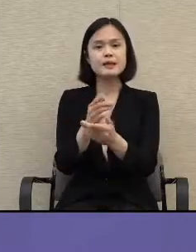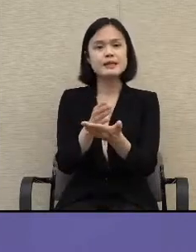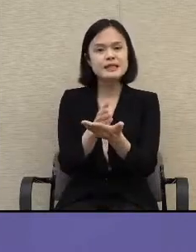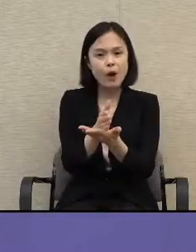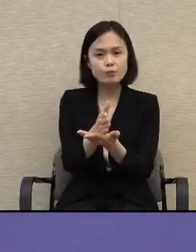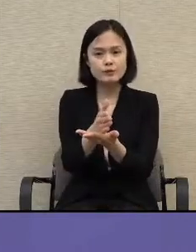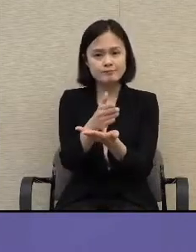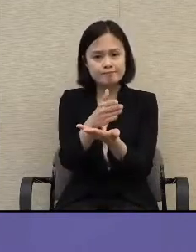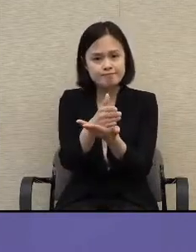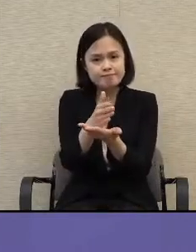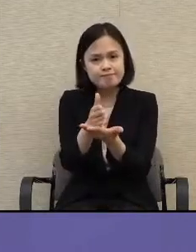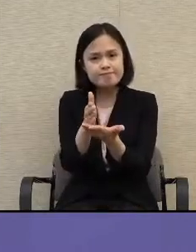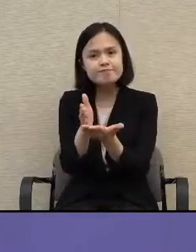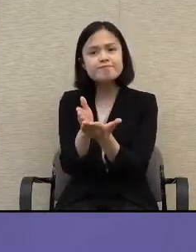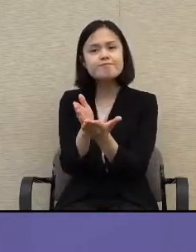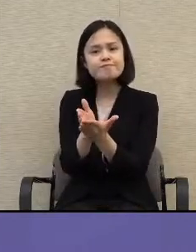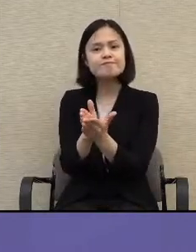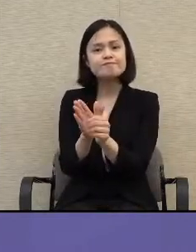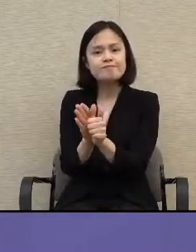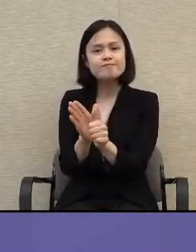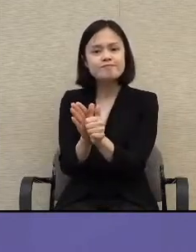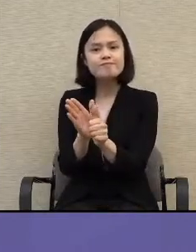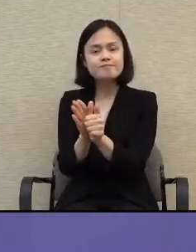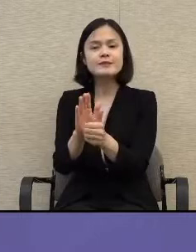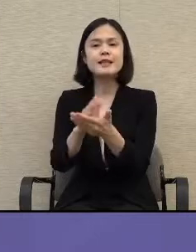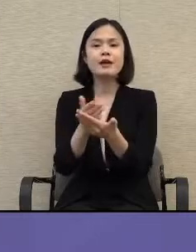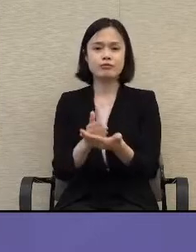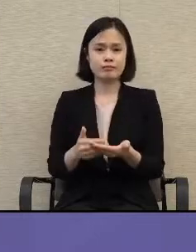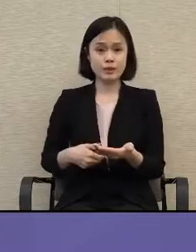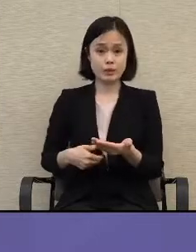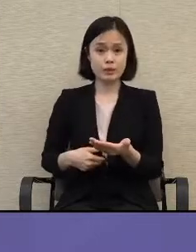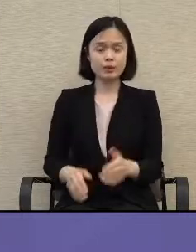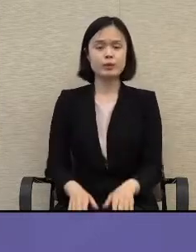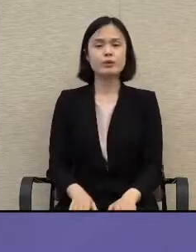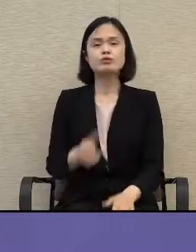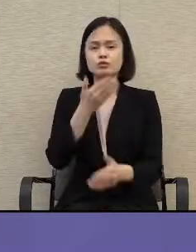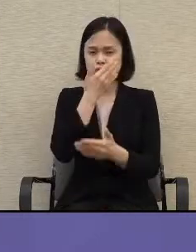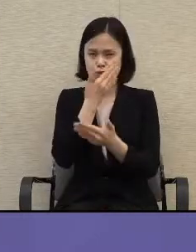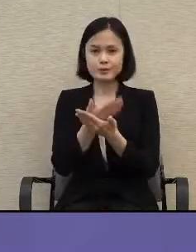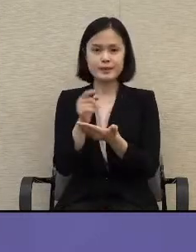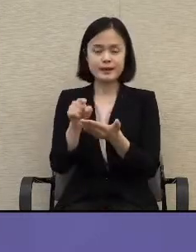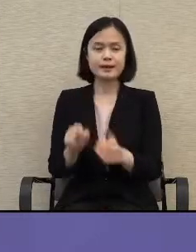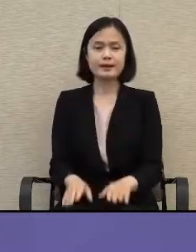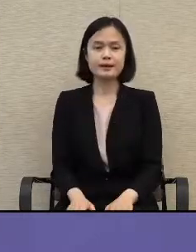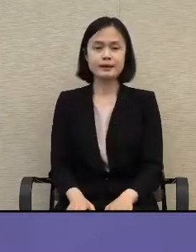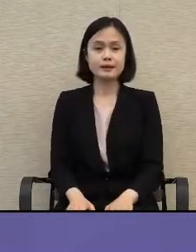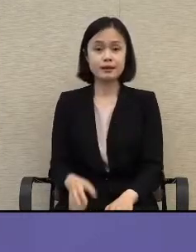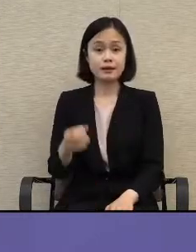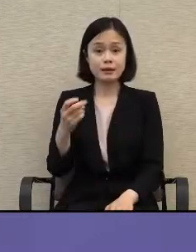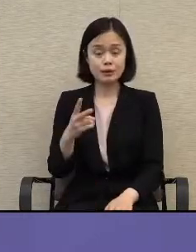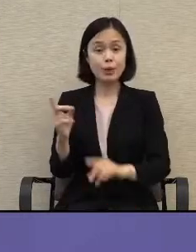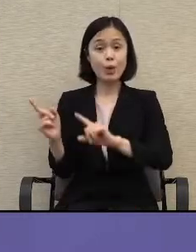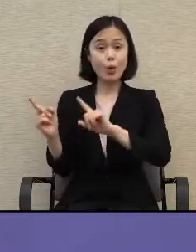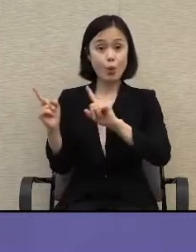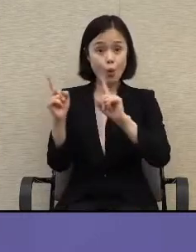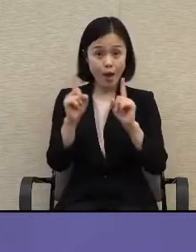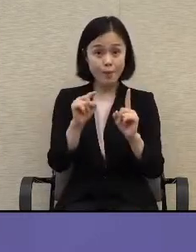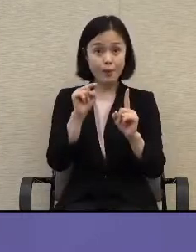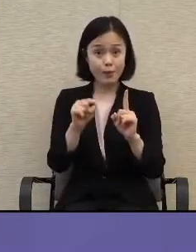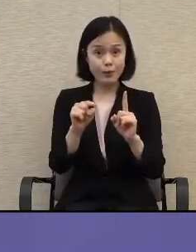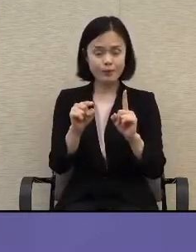선진화된 치료가 있어야 한다라는 것도 중요합니다. 그리고 추가적으로 아까 회복의 관점도 이야기해 주셨지만